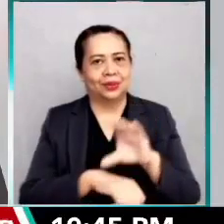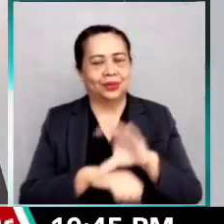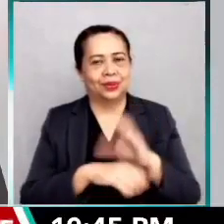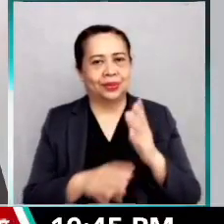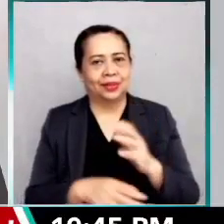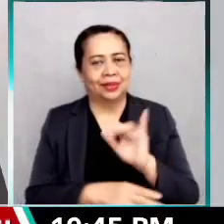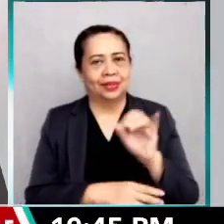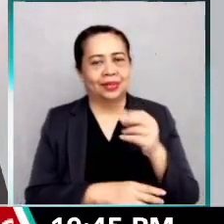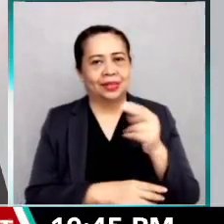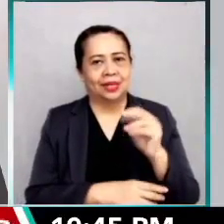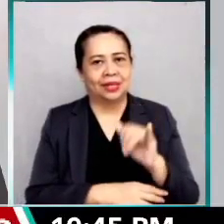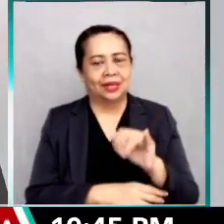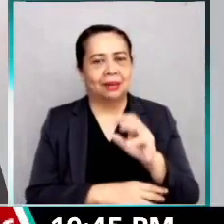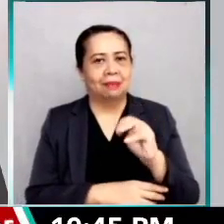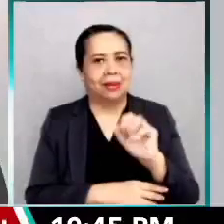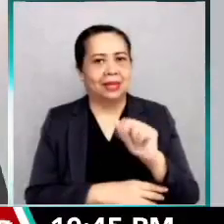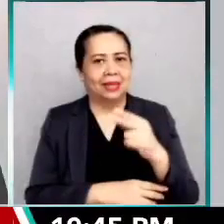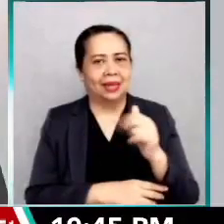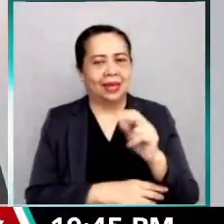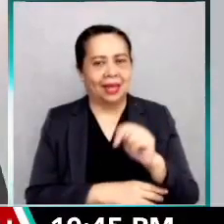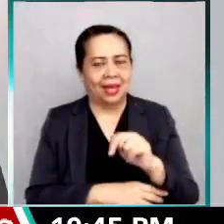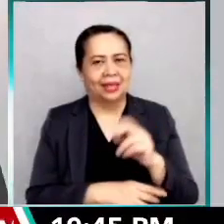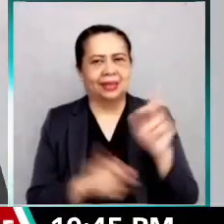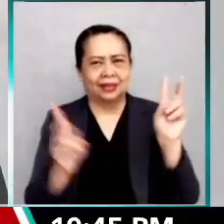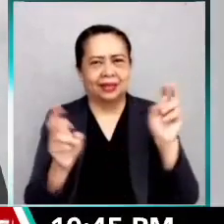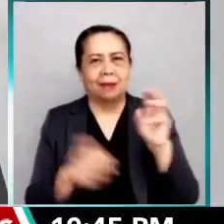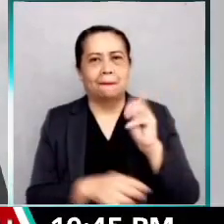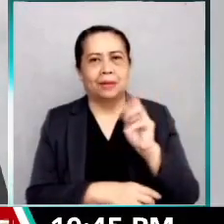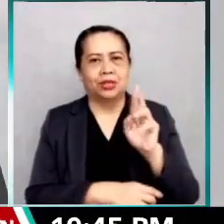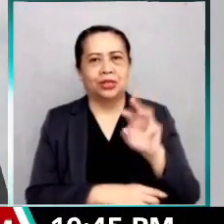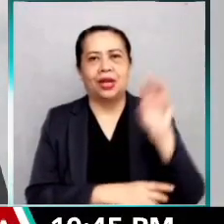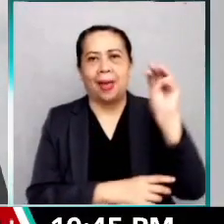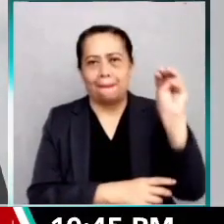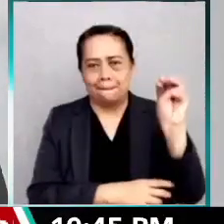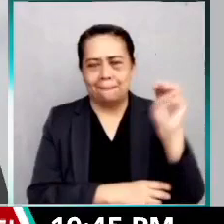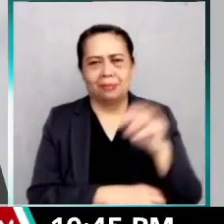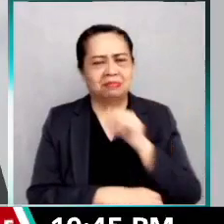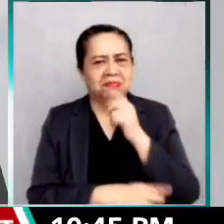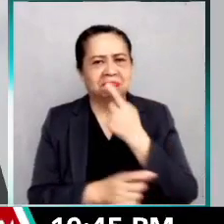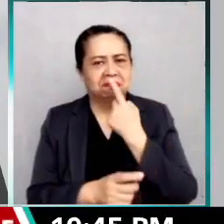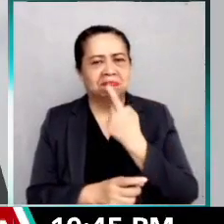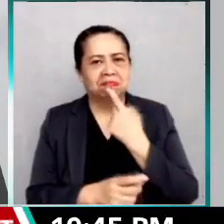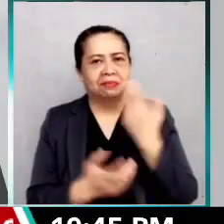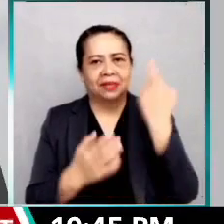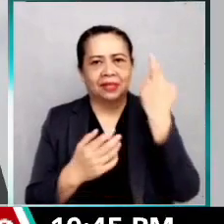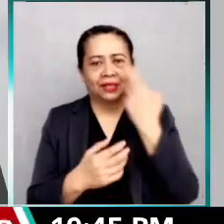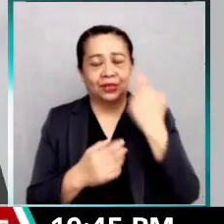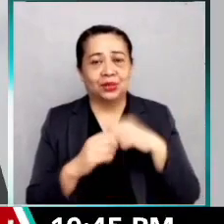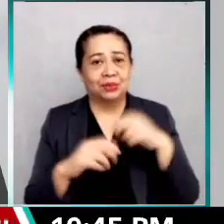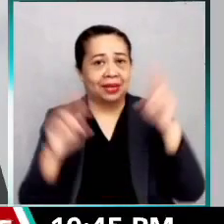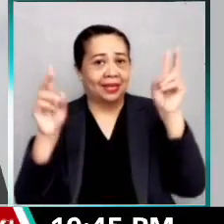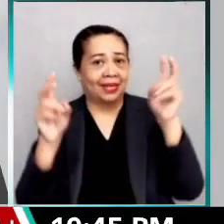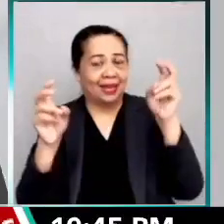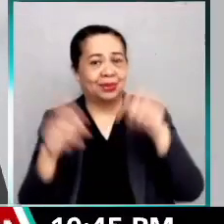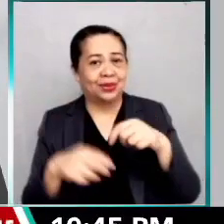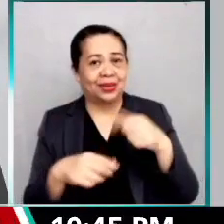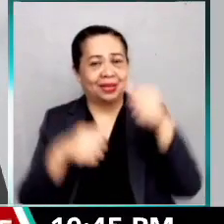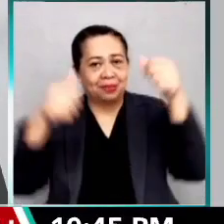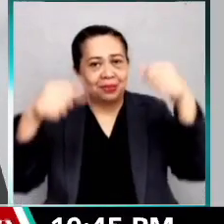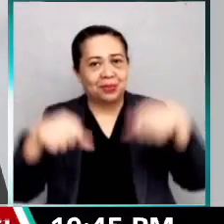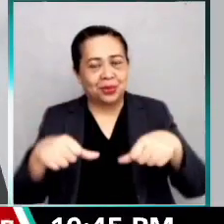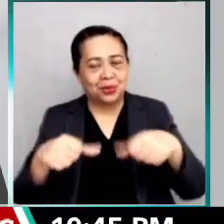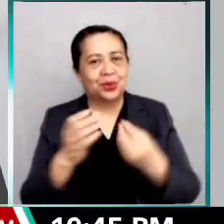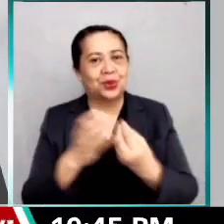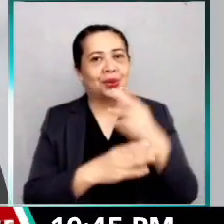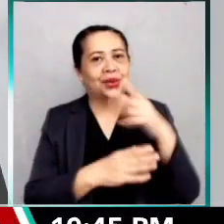Manahan, aka Mr. M. Hindi sinabi ni Heart ang dahilan ng reunion pero caption niya sa kanyang post, "Growing up